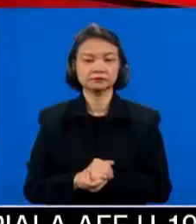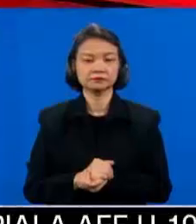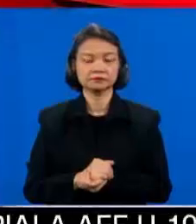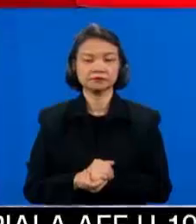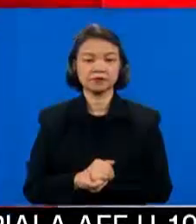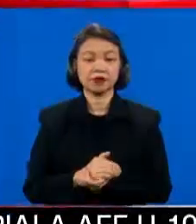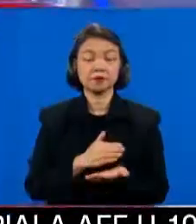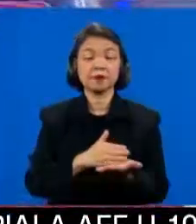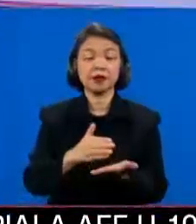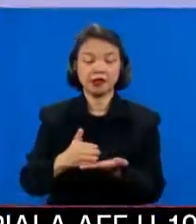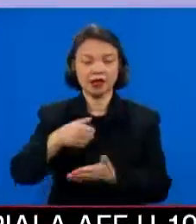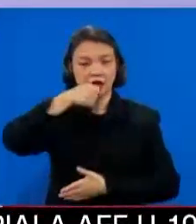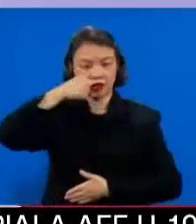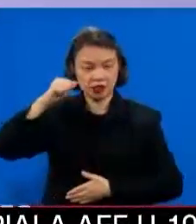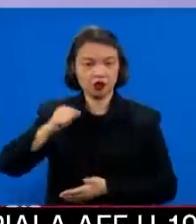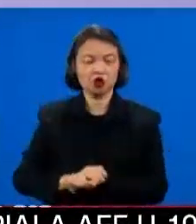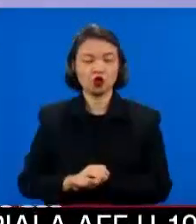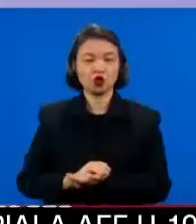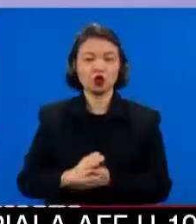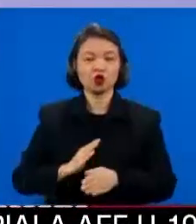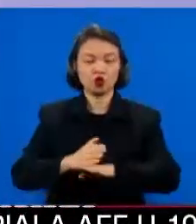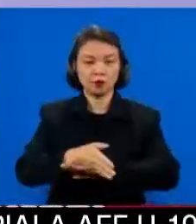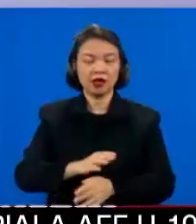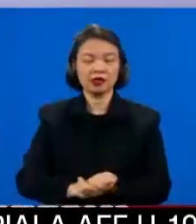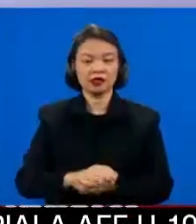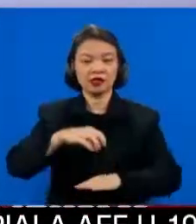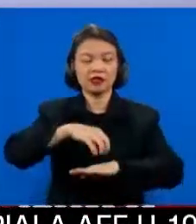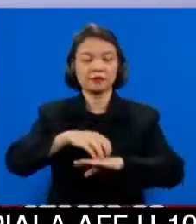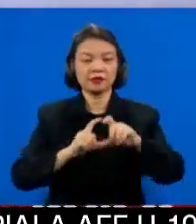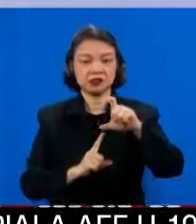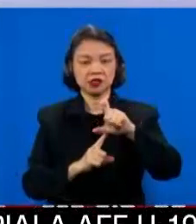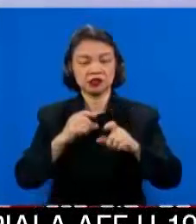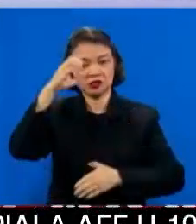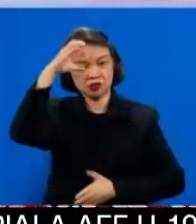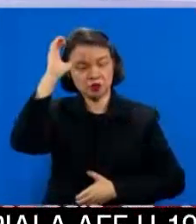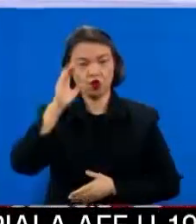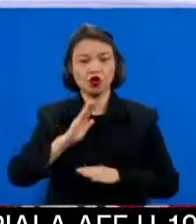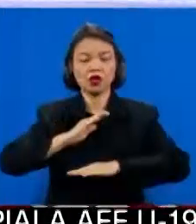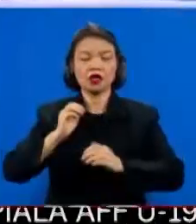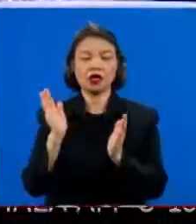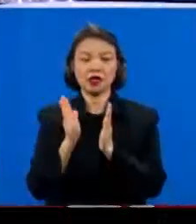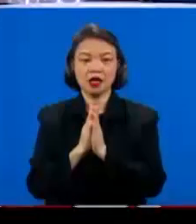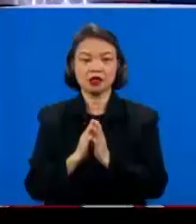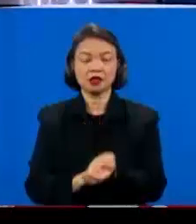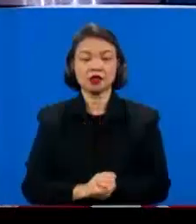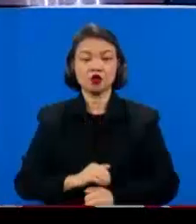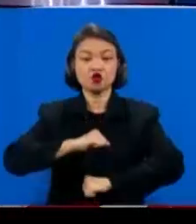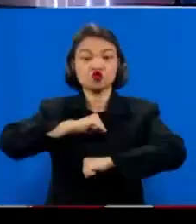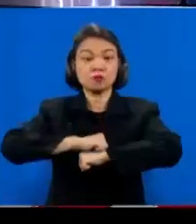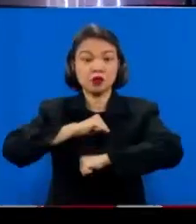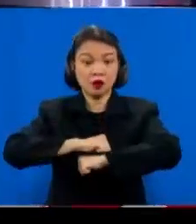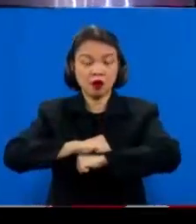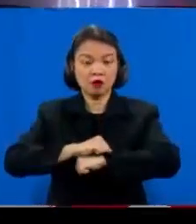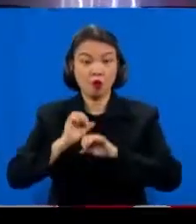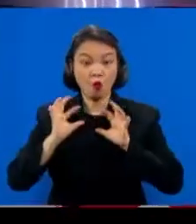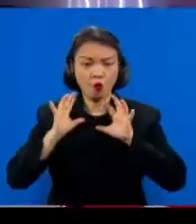Bagian daging kurban di Masjid Miftahul Jannah Cirebon dan Al-Furqon Sumedang diwarnai desak-desakan antar warga yang mengantri dan menyebabkan